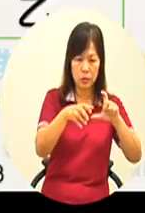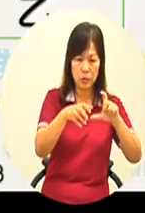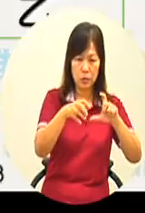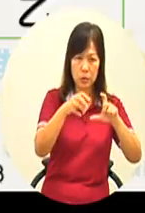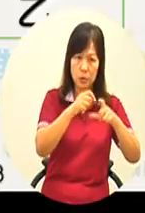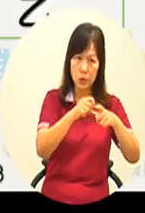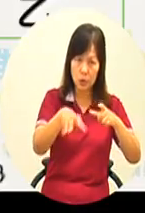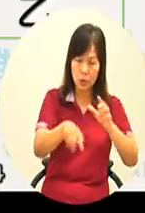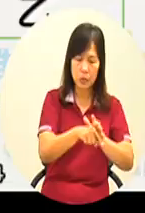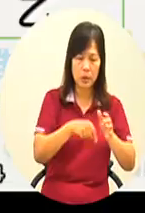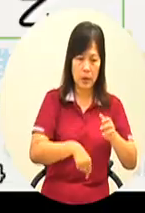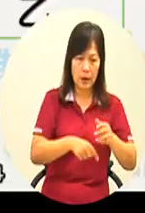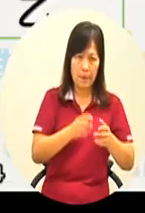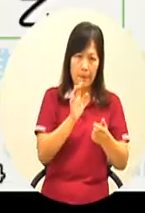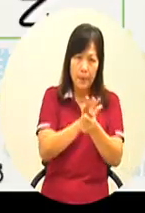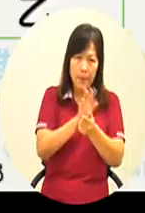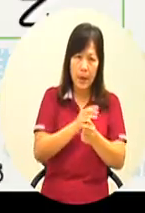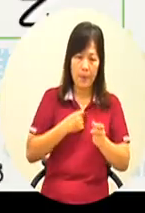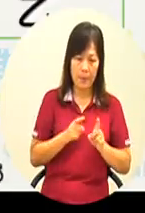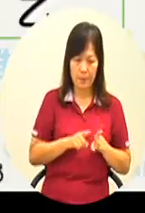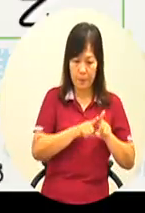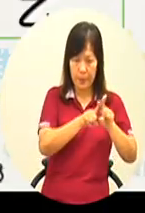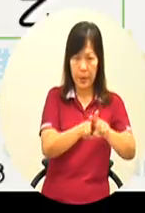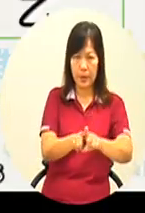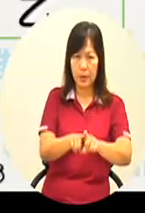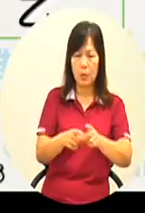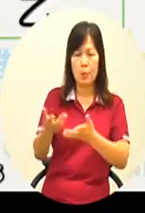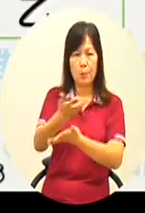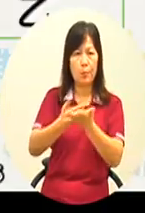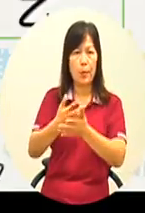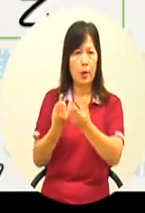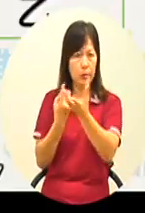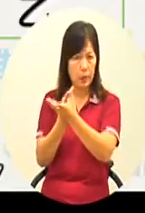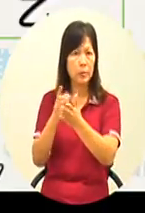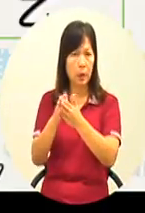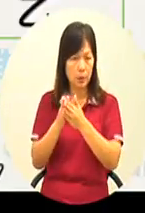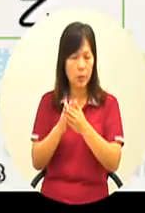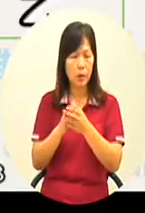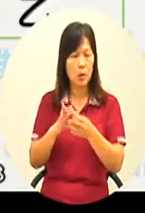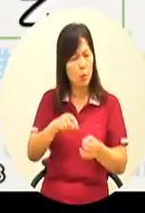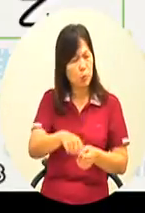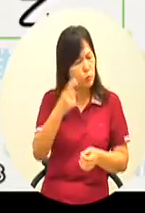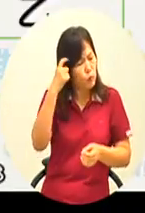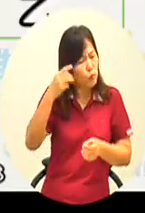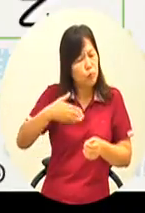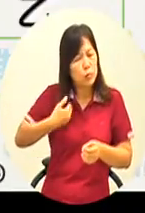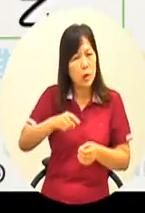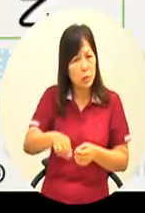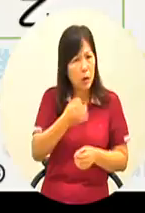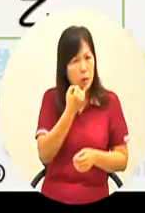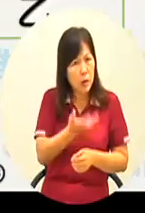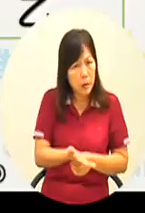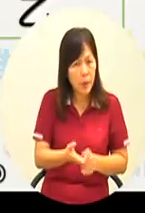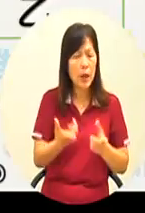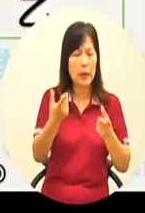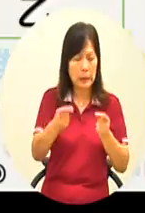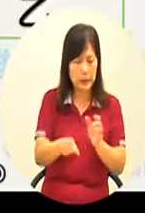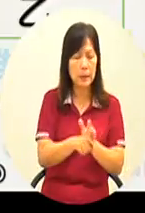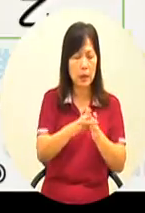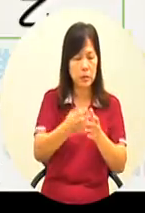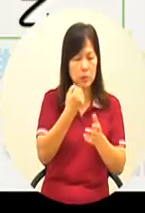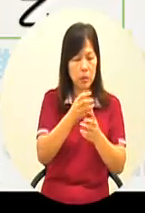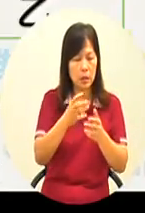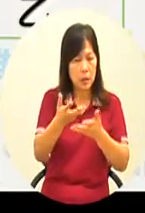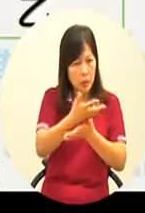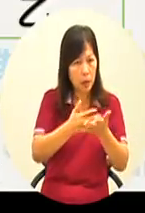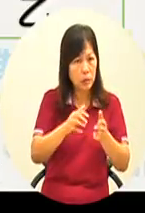解委员跟他一起陪同调解。我不晓得这样可不可以，同一个区公所同一个调解委员会的调解委